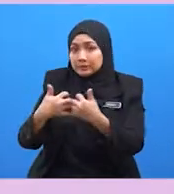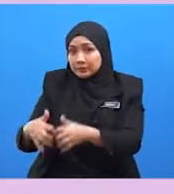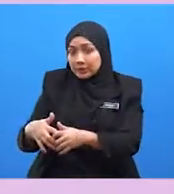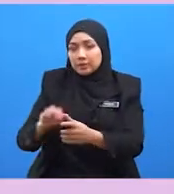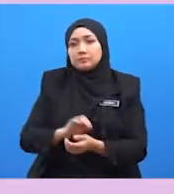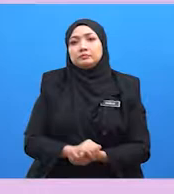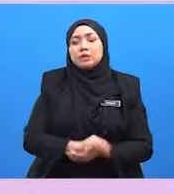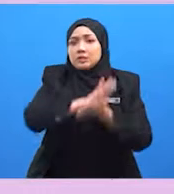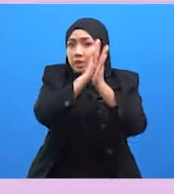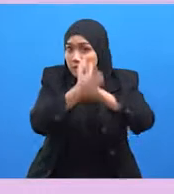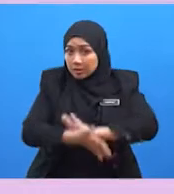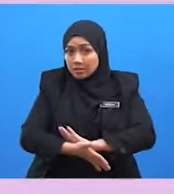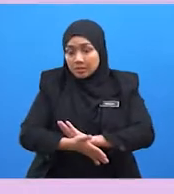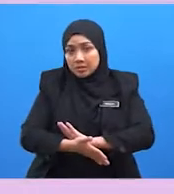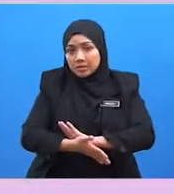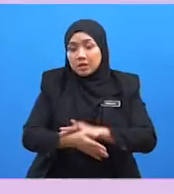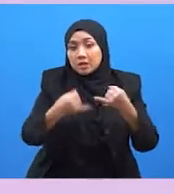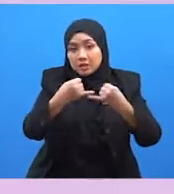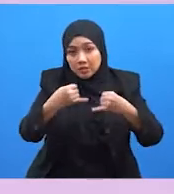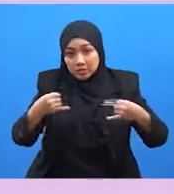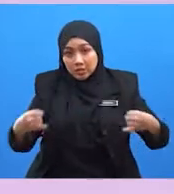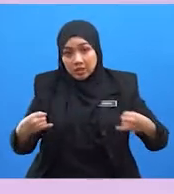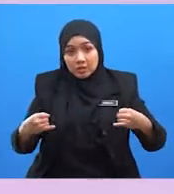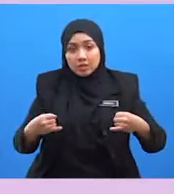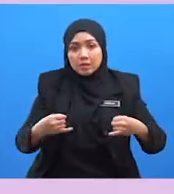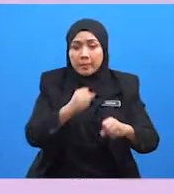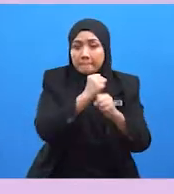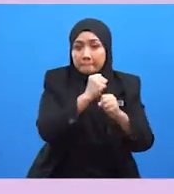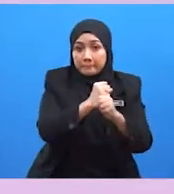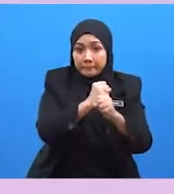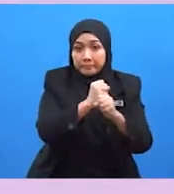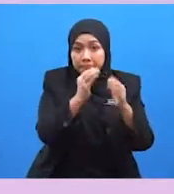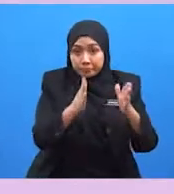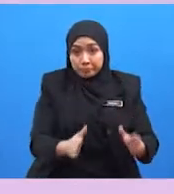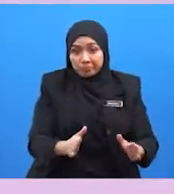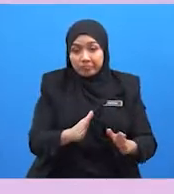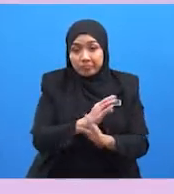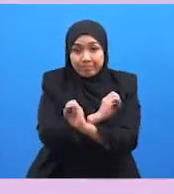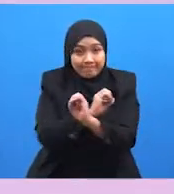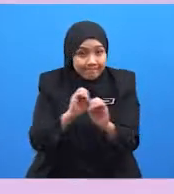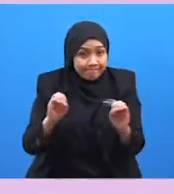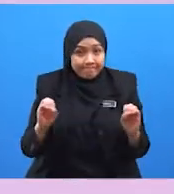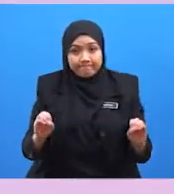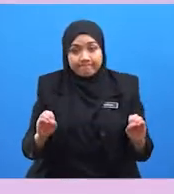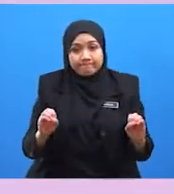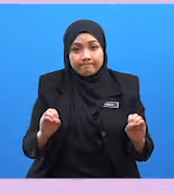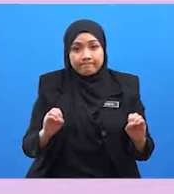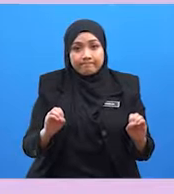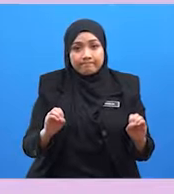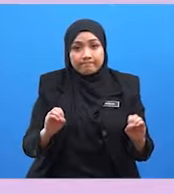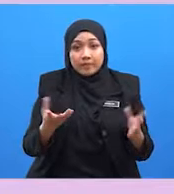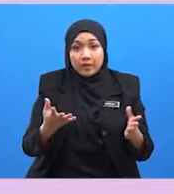Jadi, jenis pengangguran yang terlibat ialah pengangguran